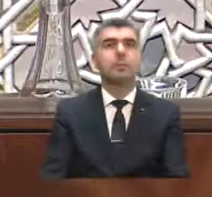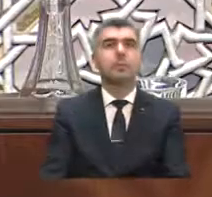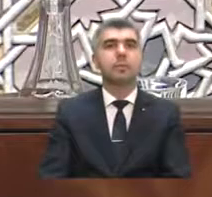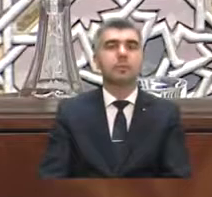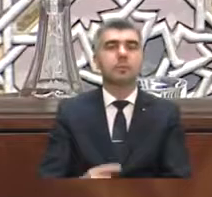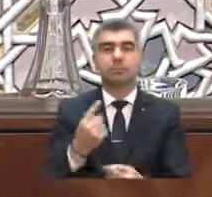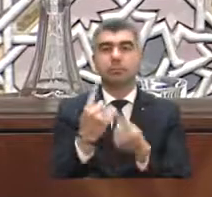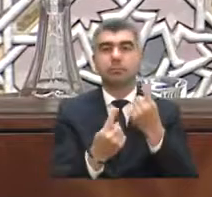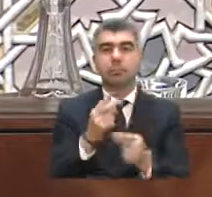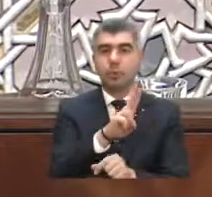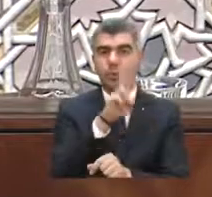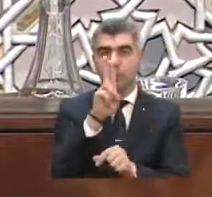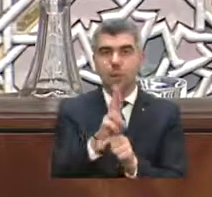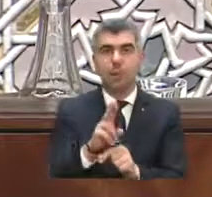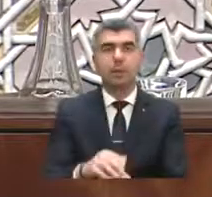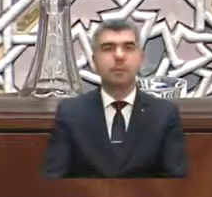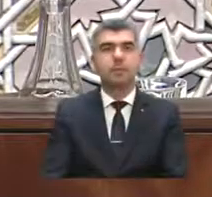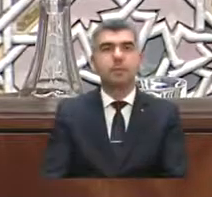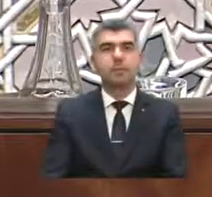هناك تعقيبات إضافية؟